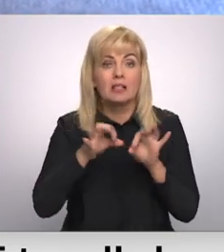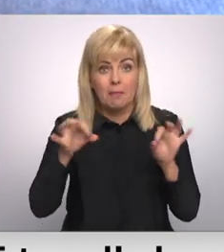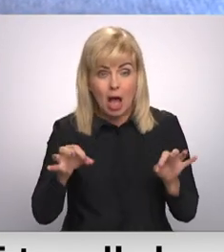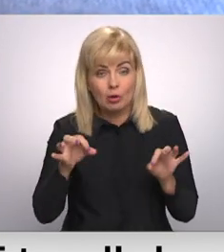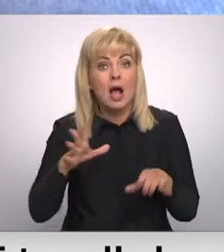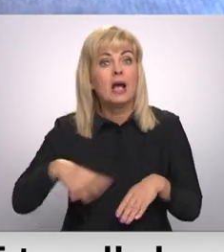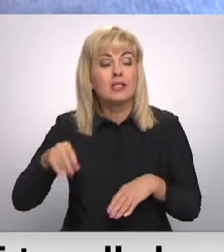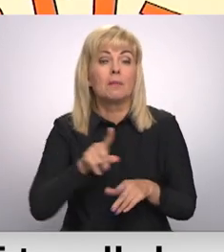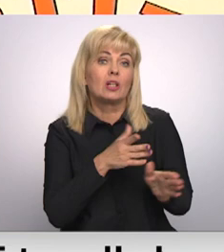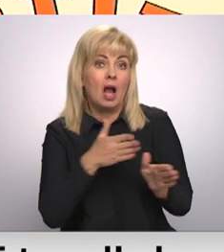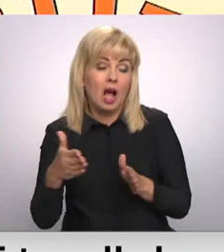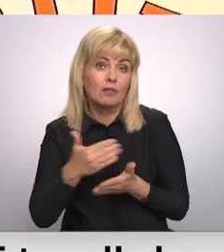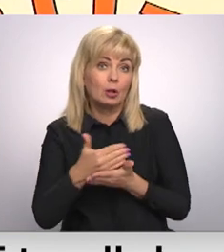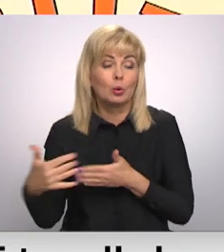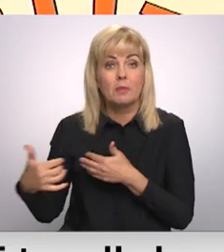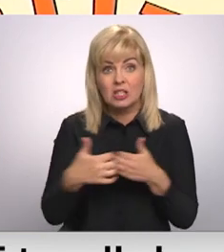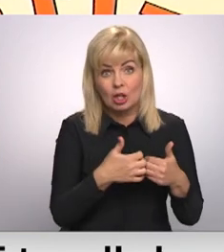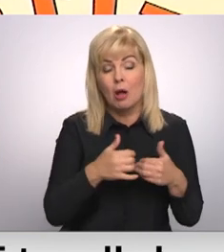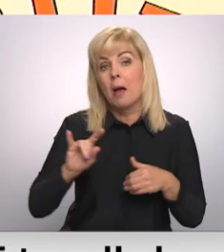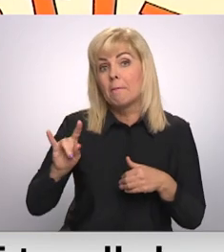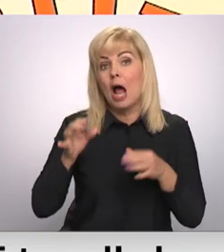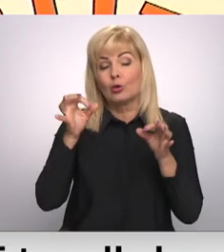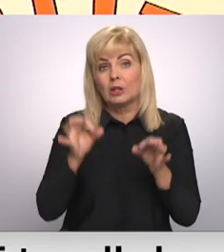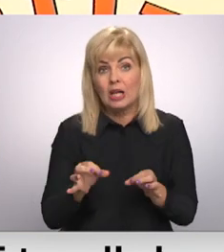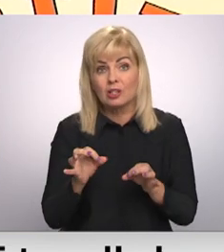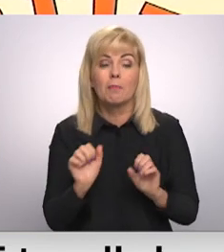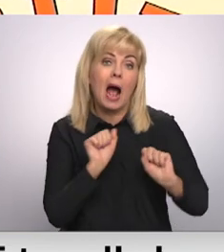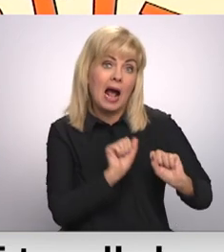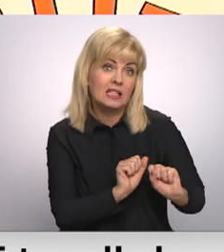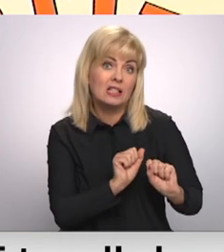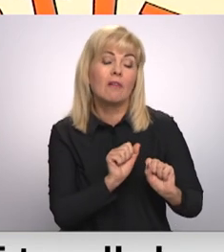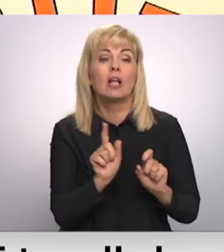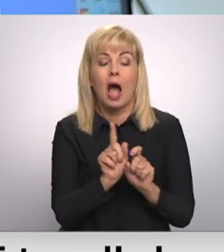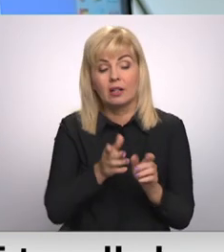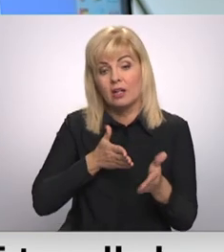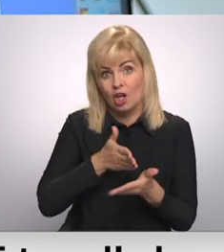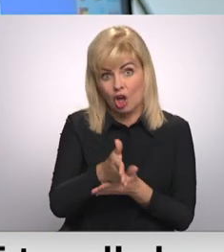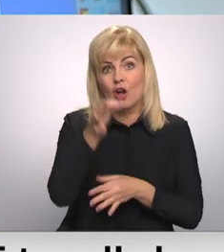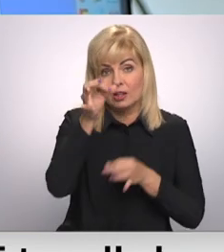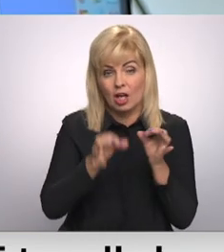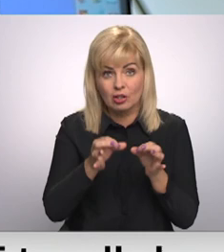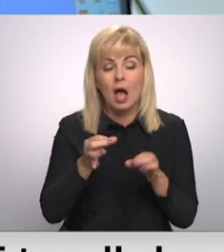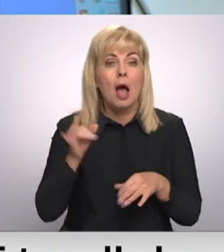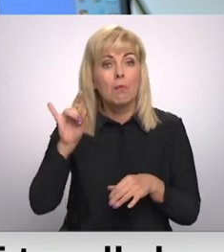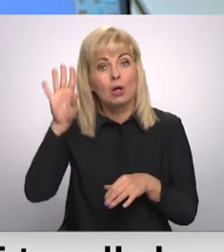Tikmēr ģimene ir gatava turpināt cīnīties par bērna tiesībām un aizstāvēt tās pat tiesā. Zēns